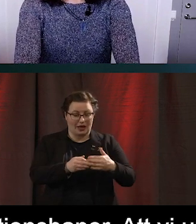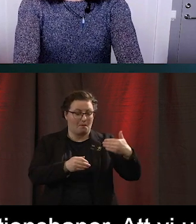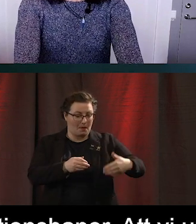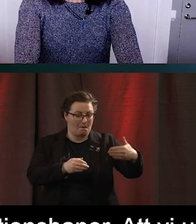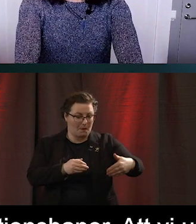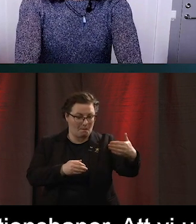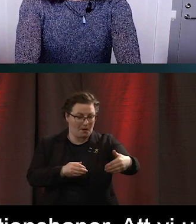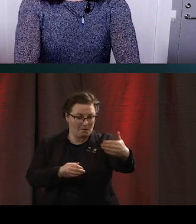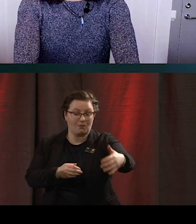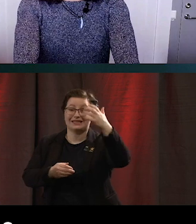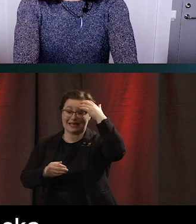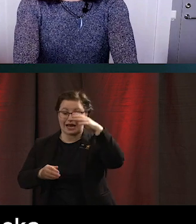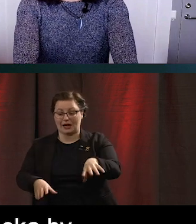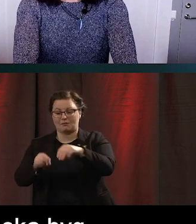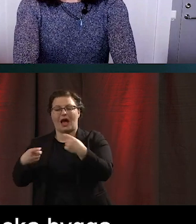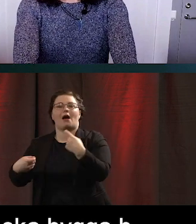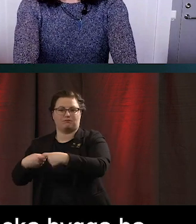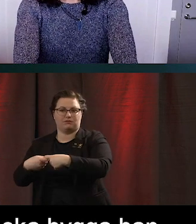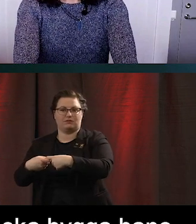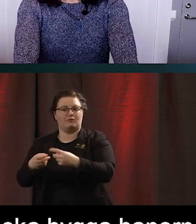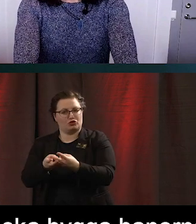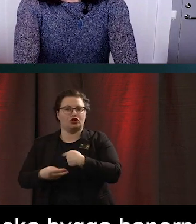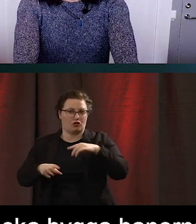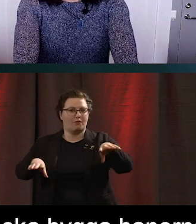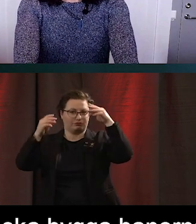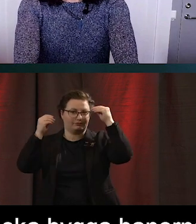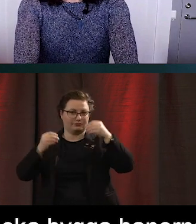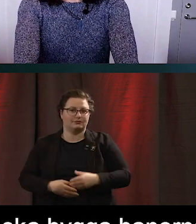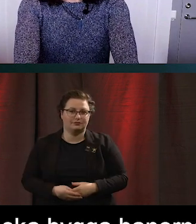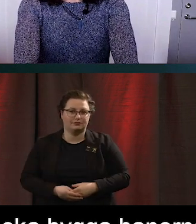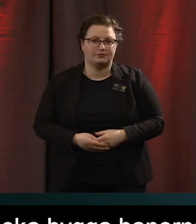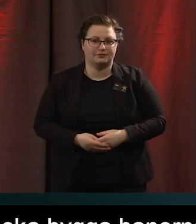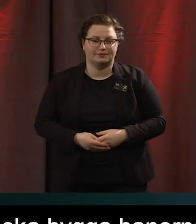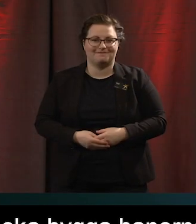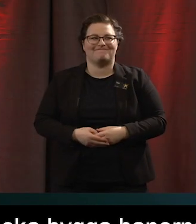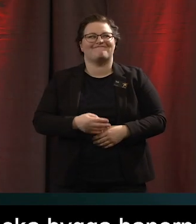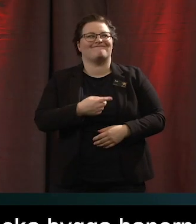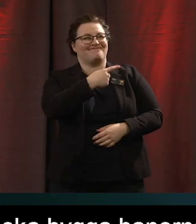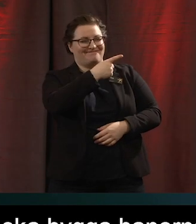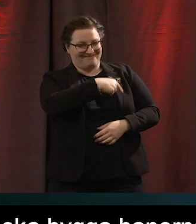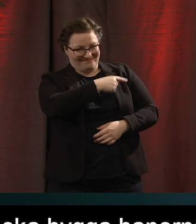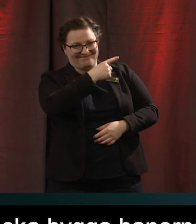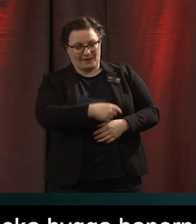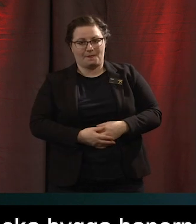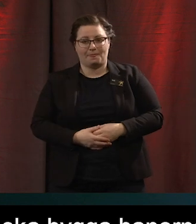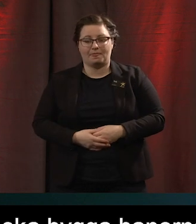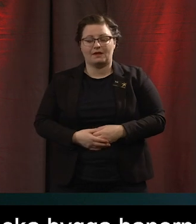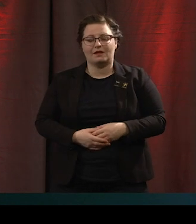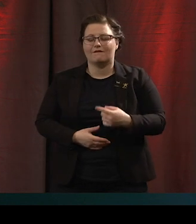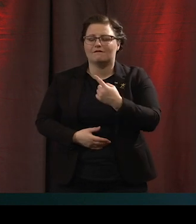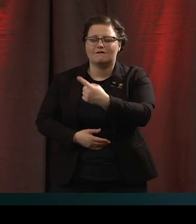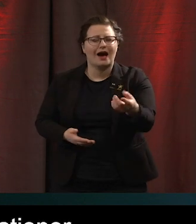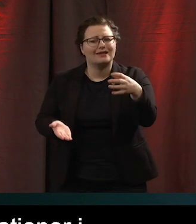banorna, är ju det som gör att vi lär oss. Och sen är det ju det här med att i alla situationer i livet